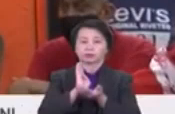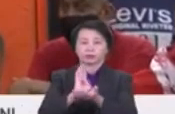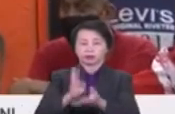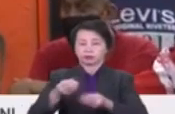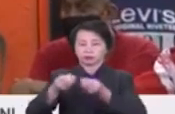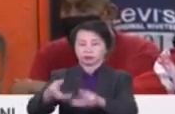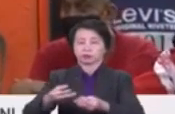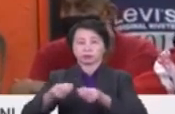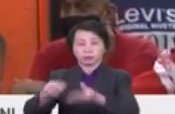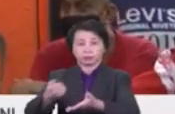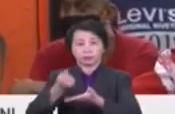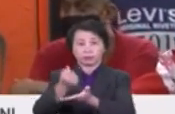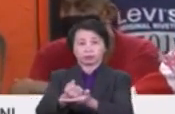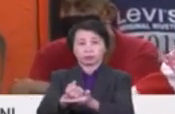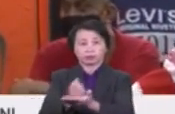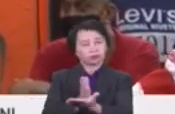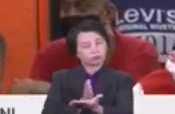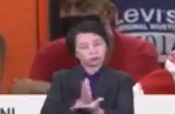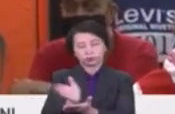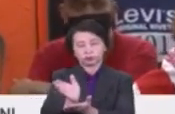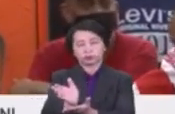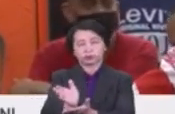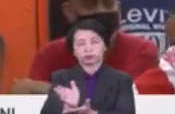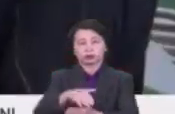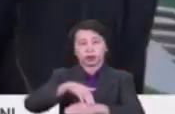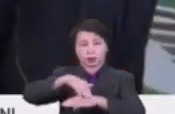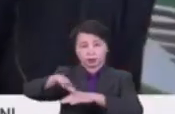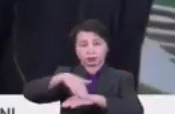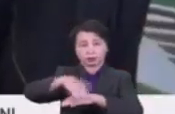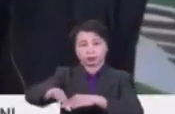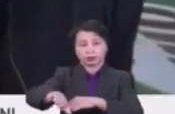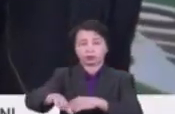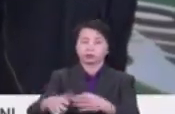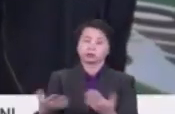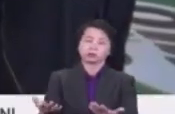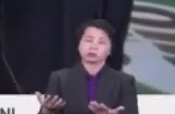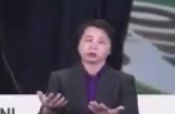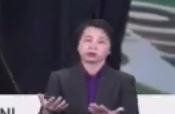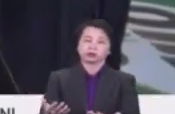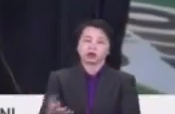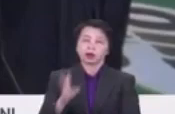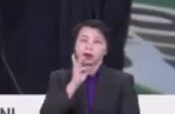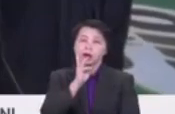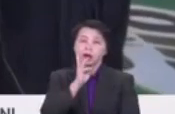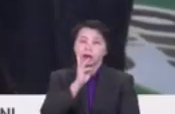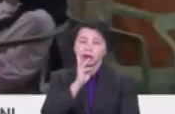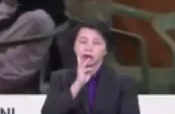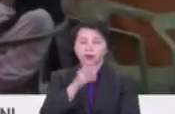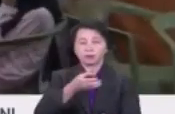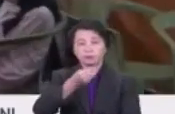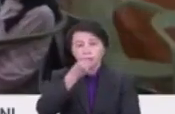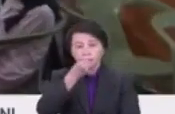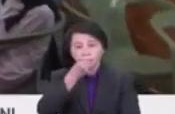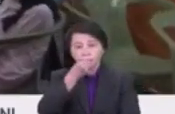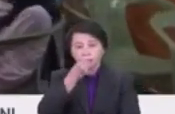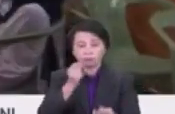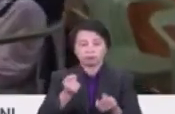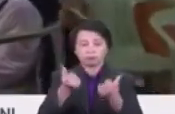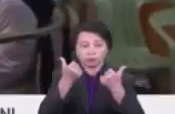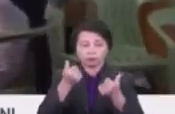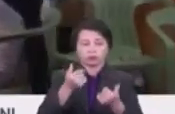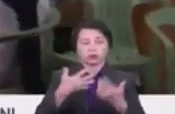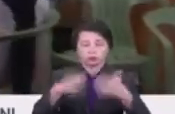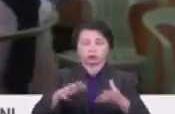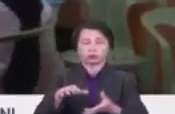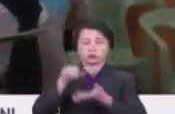bantuan-bantuan yang on the spot dihantar, yaitu air mineral, makanan yang segera instant